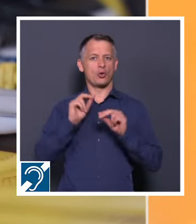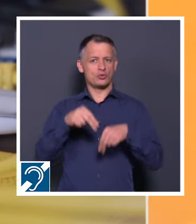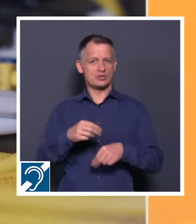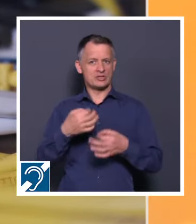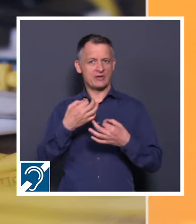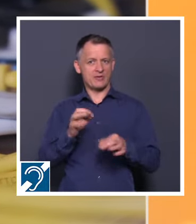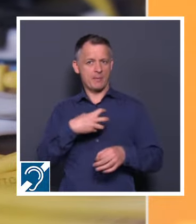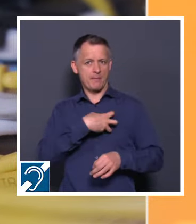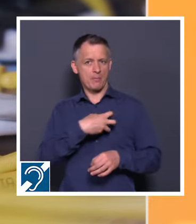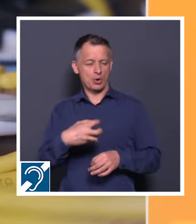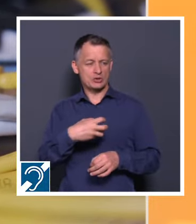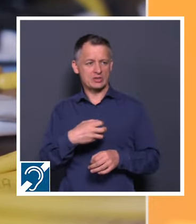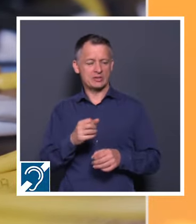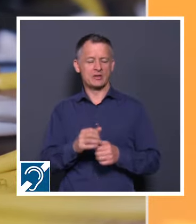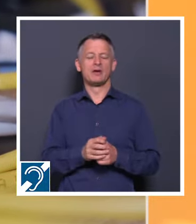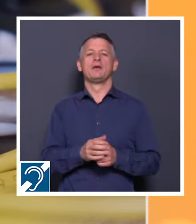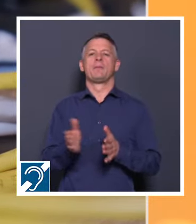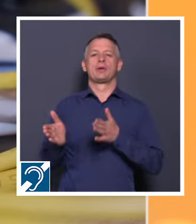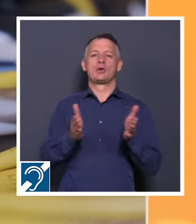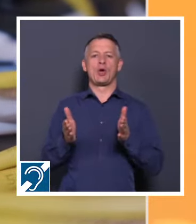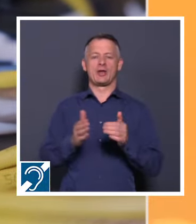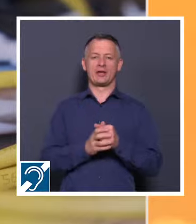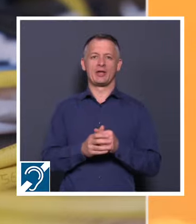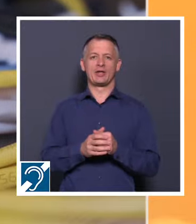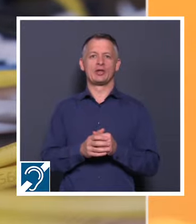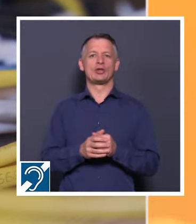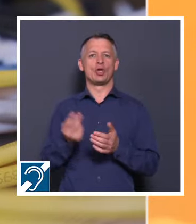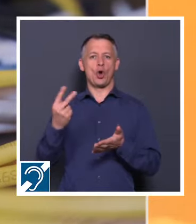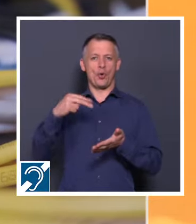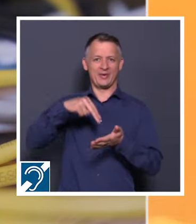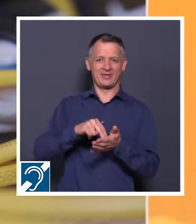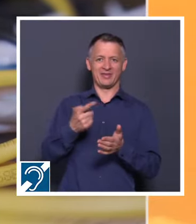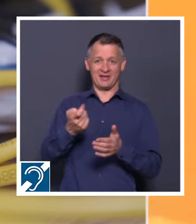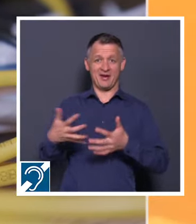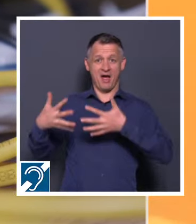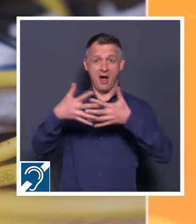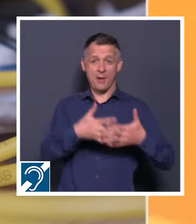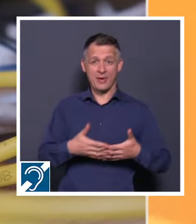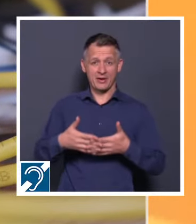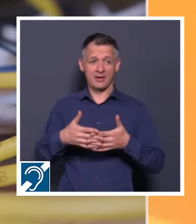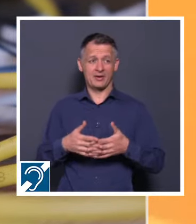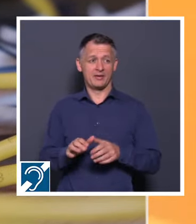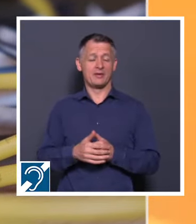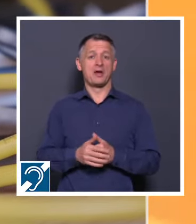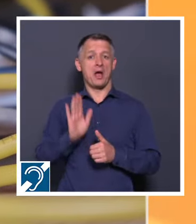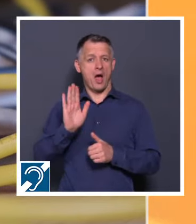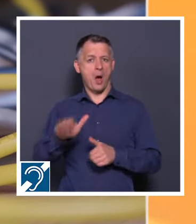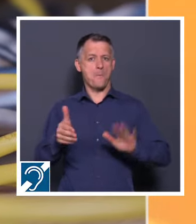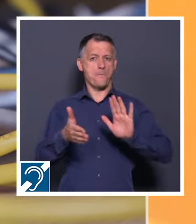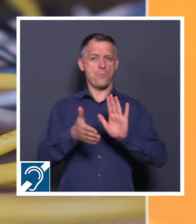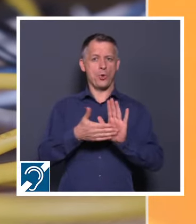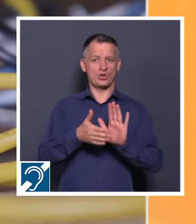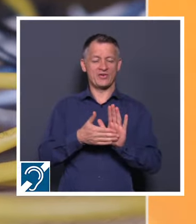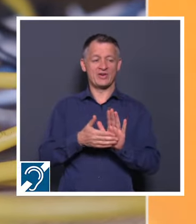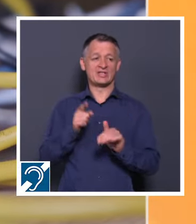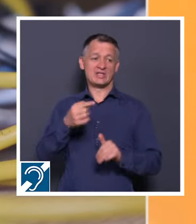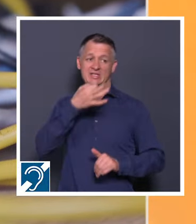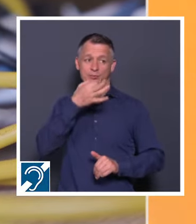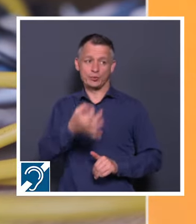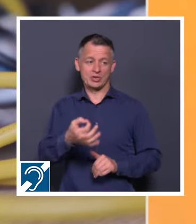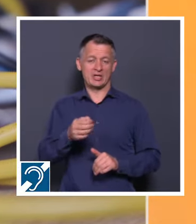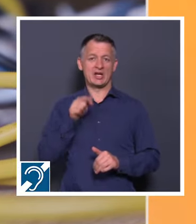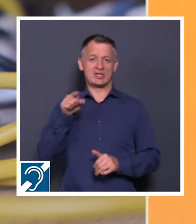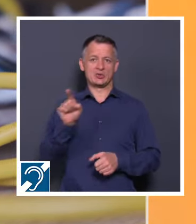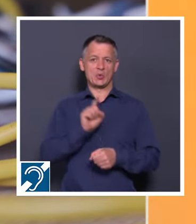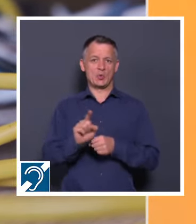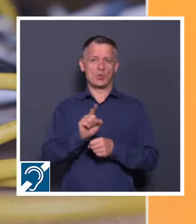în era din 2000 a bulei .com din state au motive să spună că de fapt asta